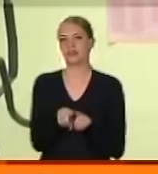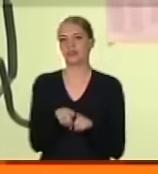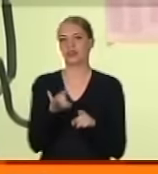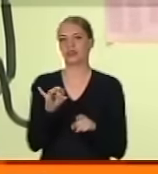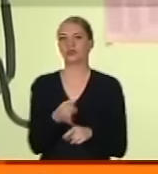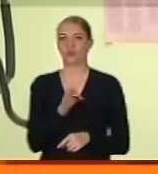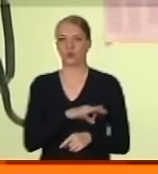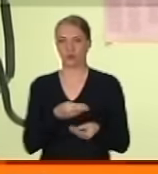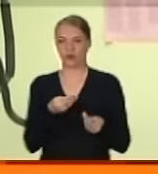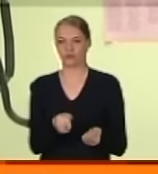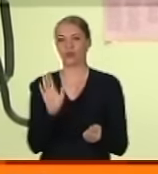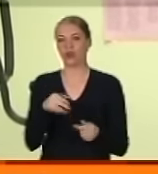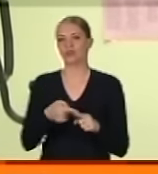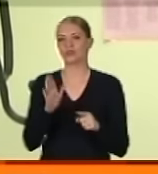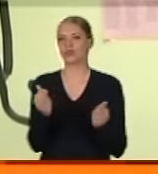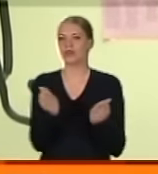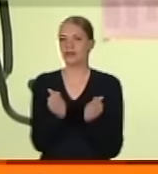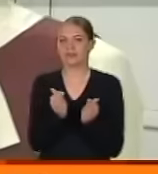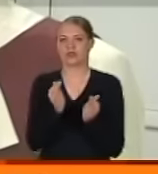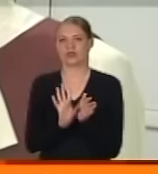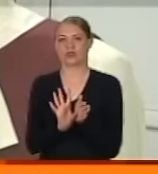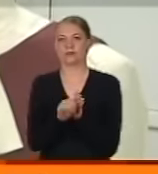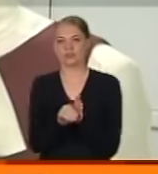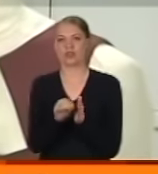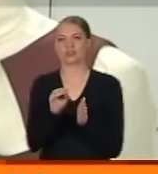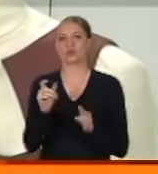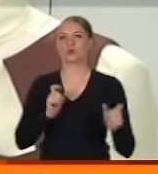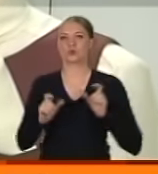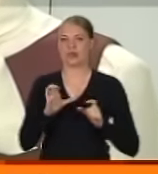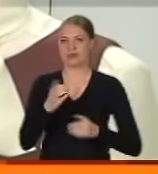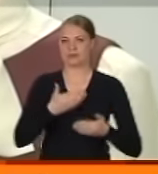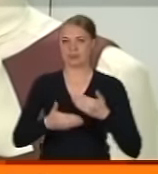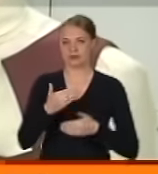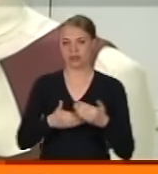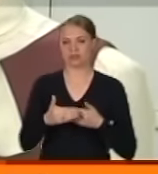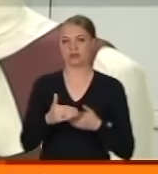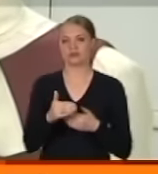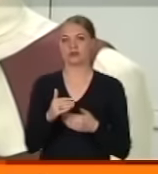з користю. Хай це буде таким невеличким внеском студентів з інвалідністю